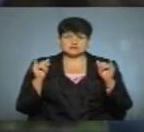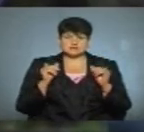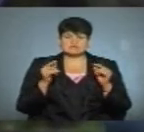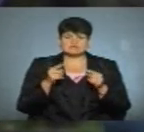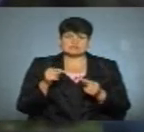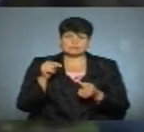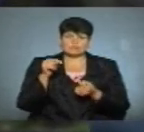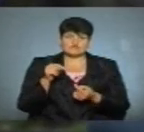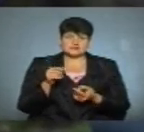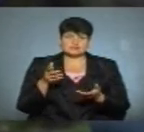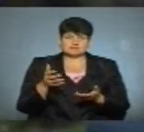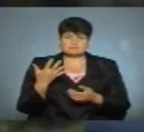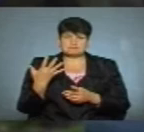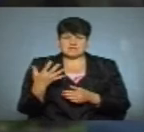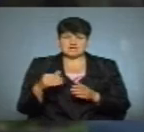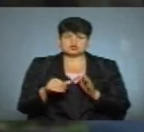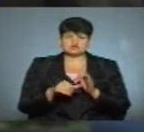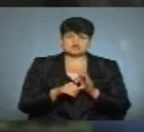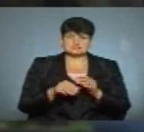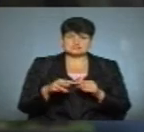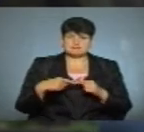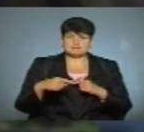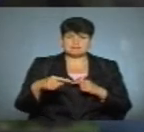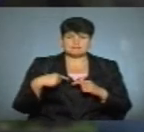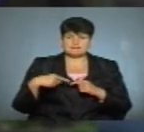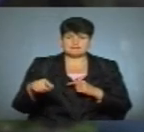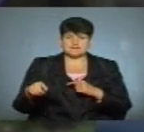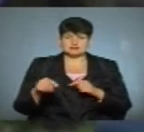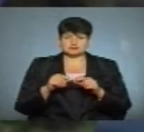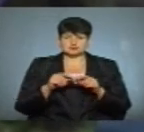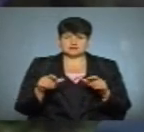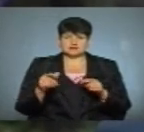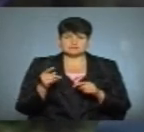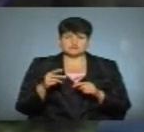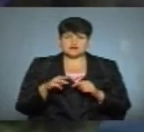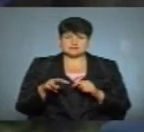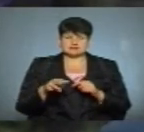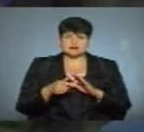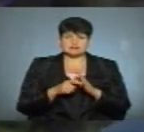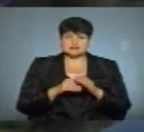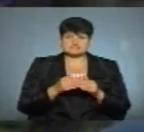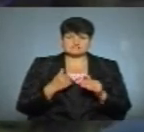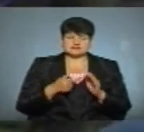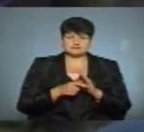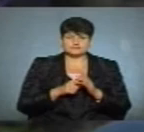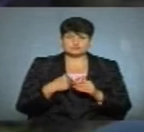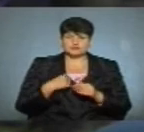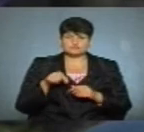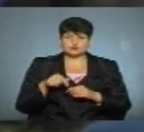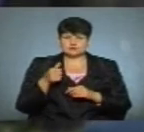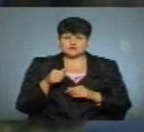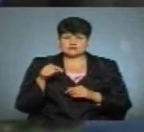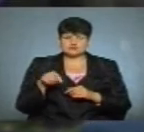відповідні 5-6 метрів школа від школи, 1,5 метра клас від класу. У нас цього року